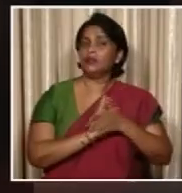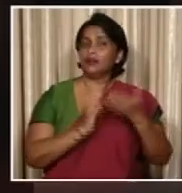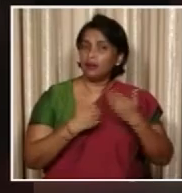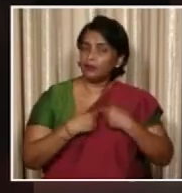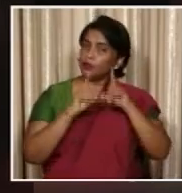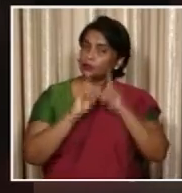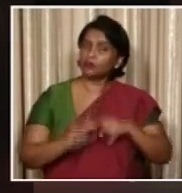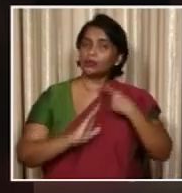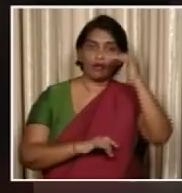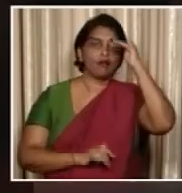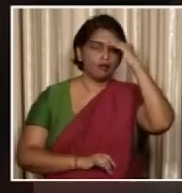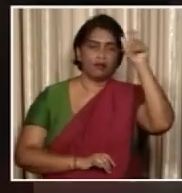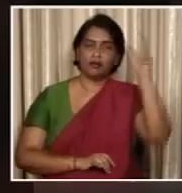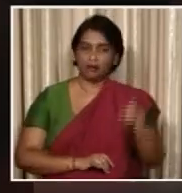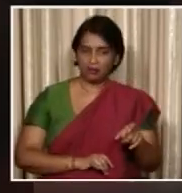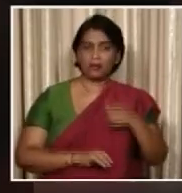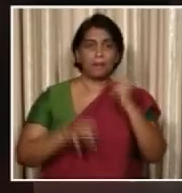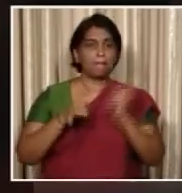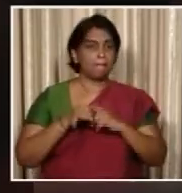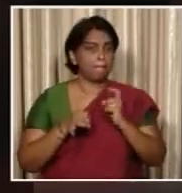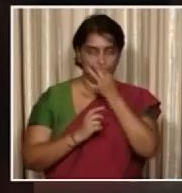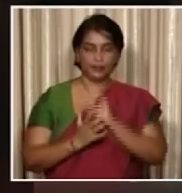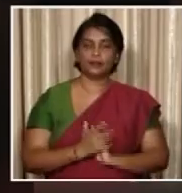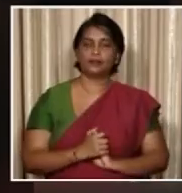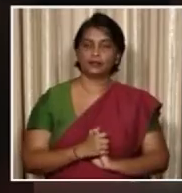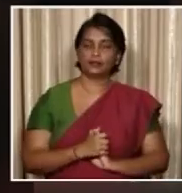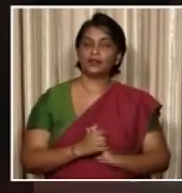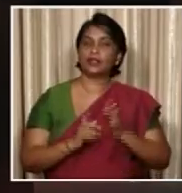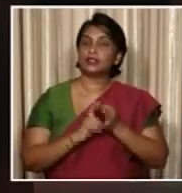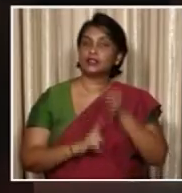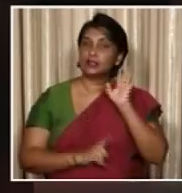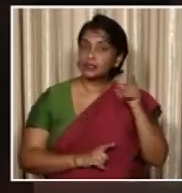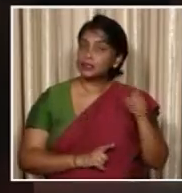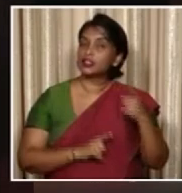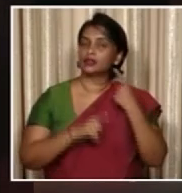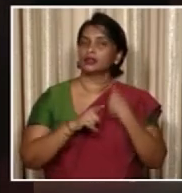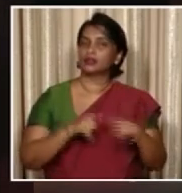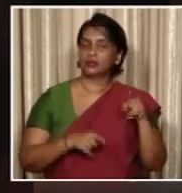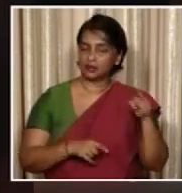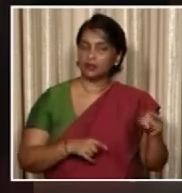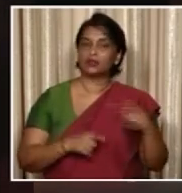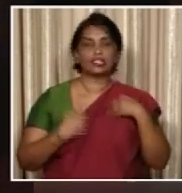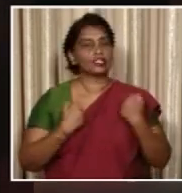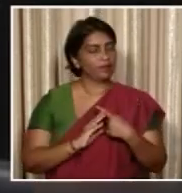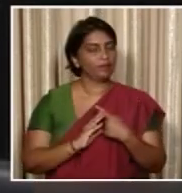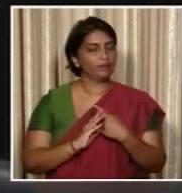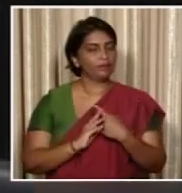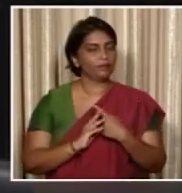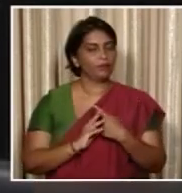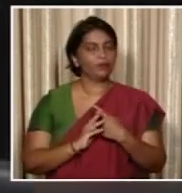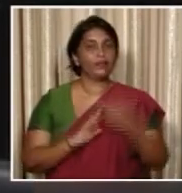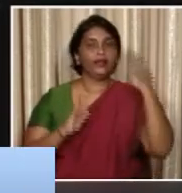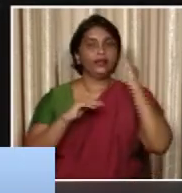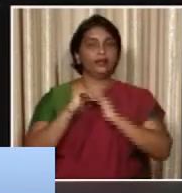වගේම රට හෙව්වා නායකයෙක් මේ ප්‍රශ්න වලින් රට ගොඩ ගන්න ජනාධිපතිතුමා විතරයි ඒ අභියෝගය බාරගත්තේ.